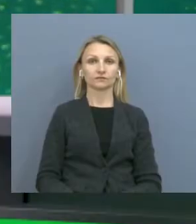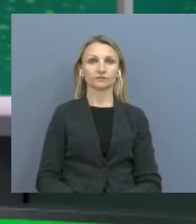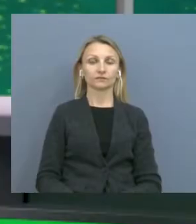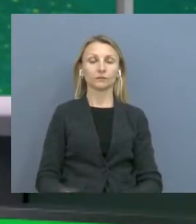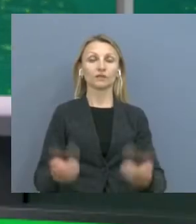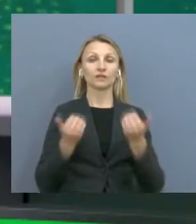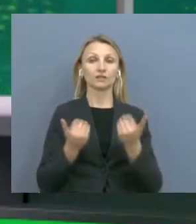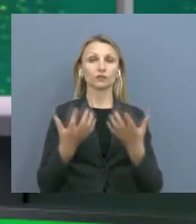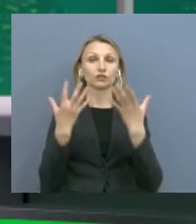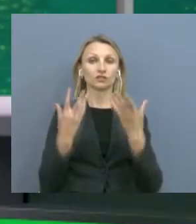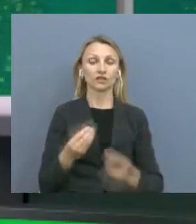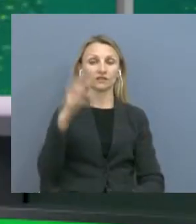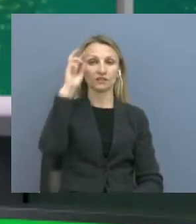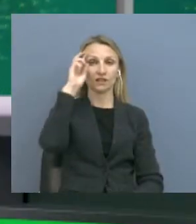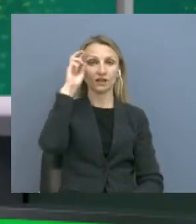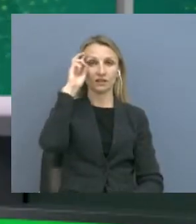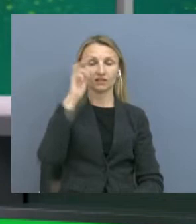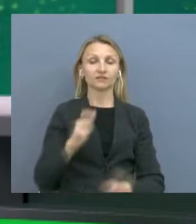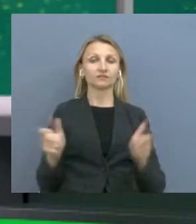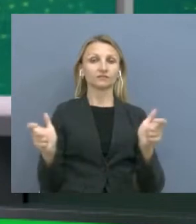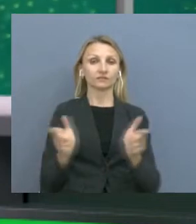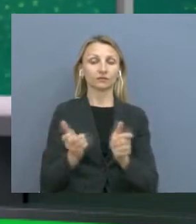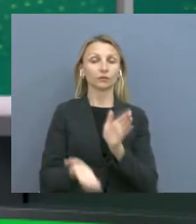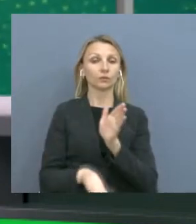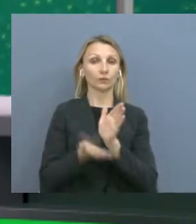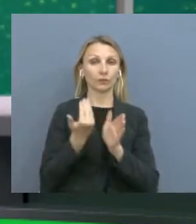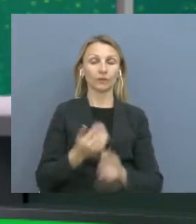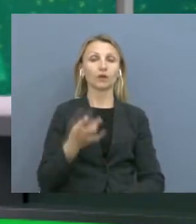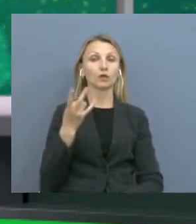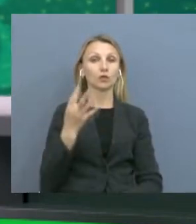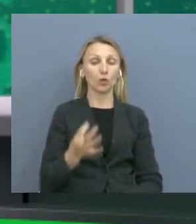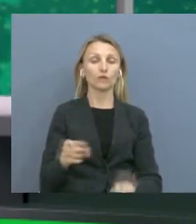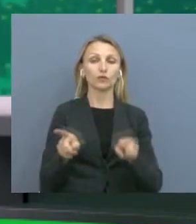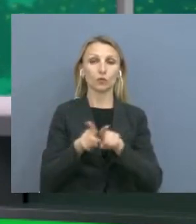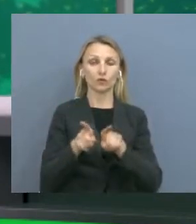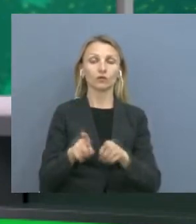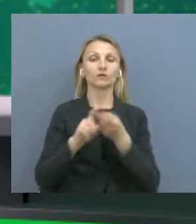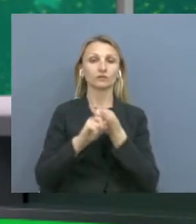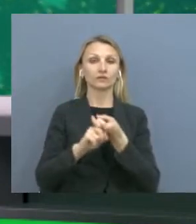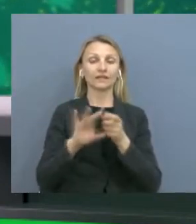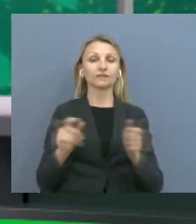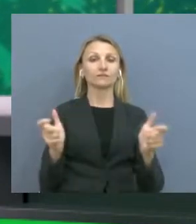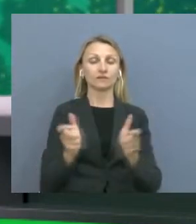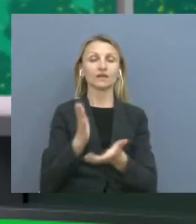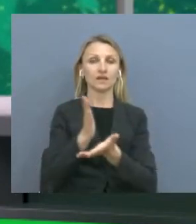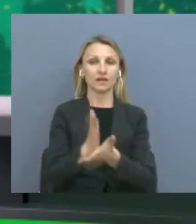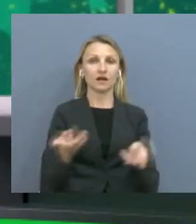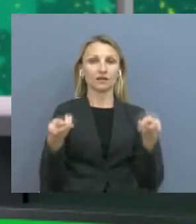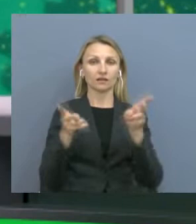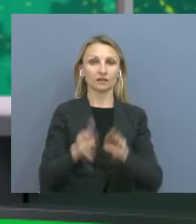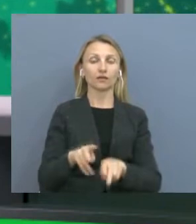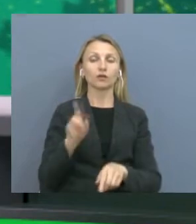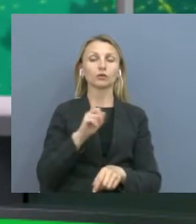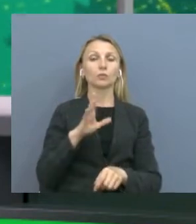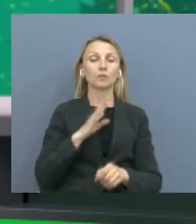С сегодняшнего дня в стране снят режим чрезвычайного положения, однако карантин и ограничения сохраняются. Для охраны здоровья населения,